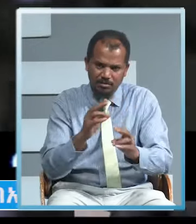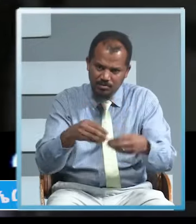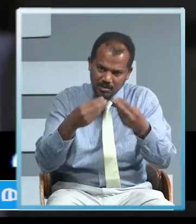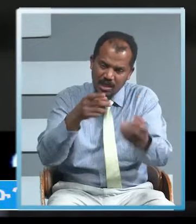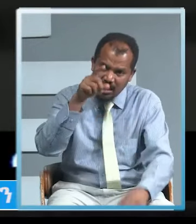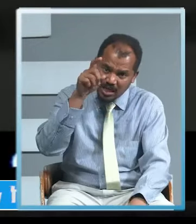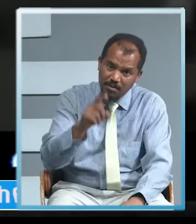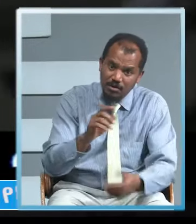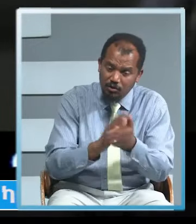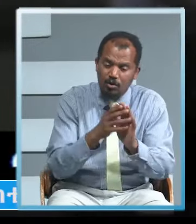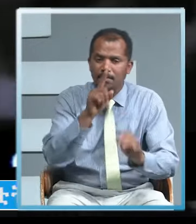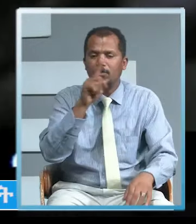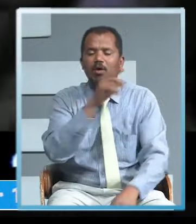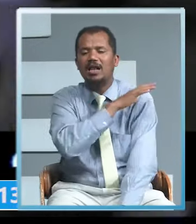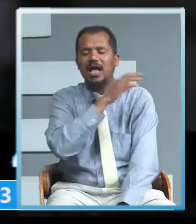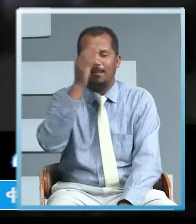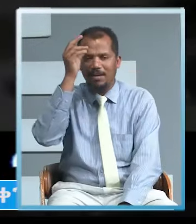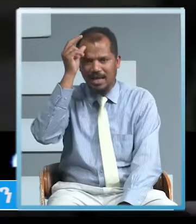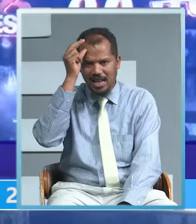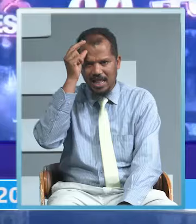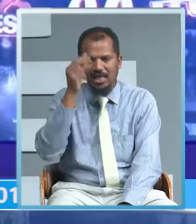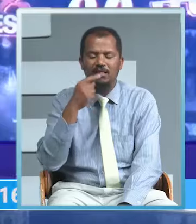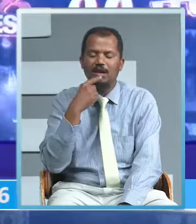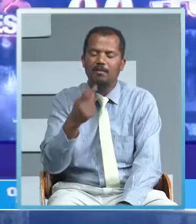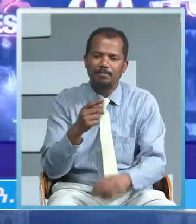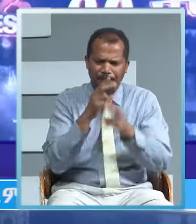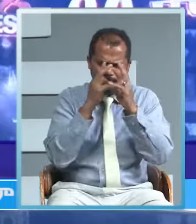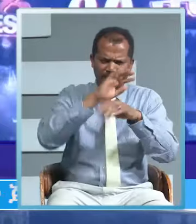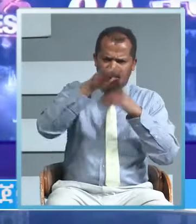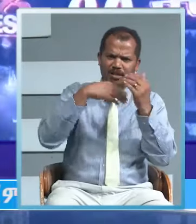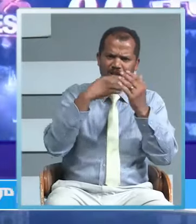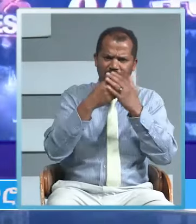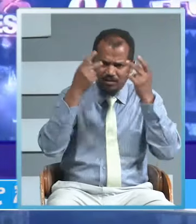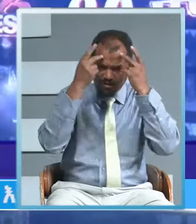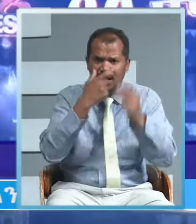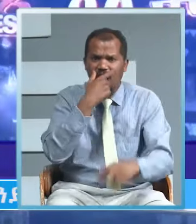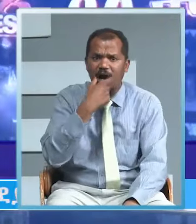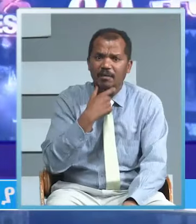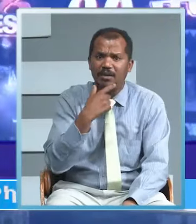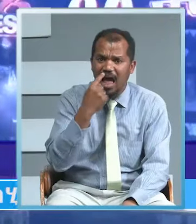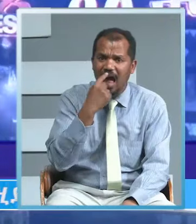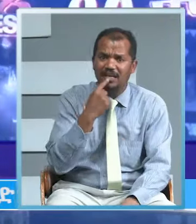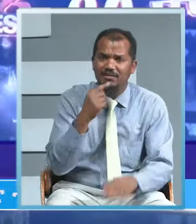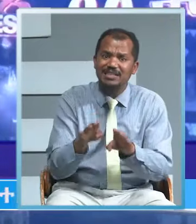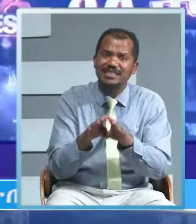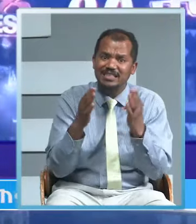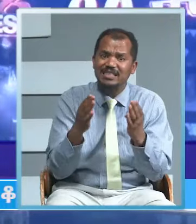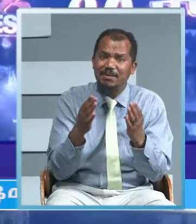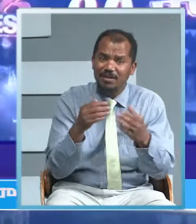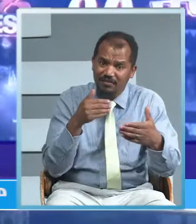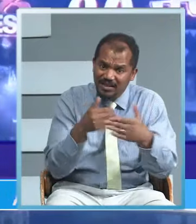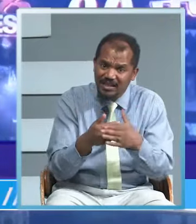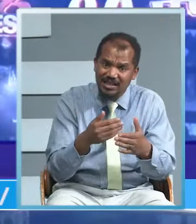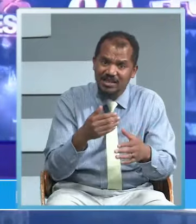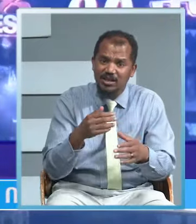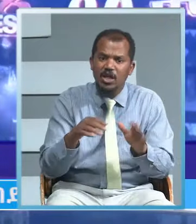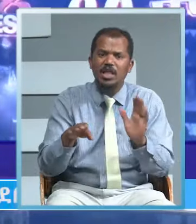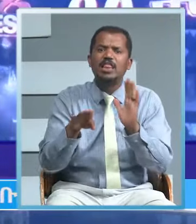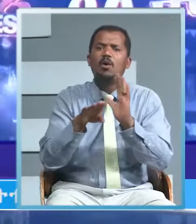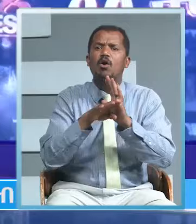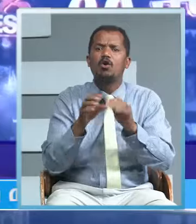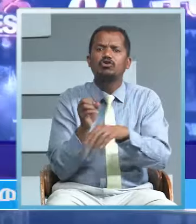መስጠት ተገቢ እንደሆነ መቶ አለቃ በቀለ ተናግረዋል። የክብር ጠቅላይ ሚኒስትር አብይ አህመድ አንደበት እስከሚከፈት ድረስ